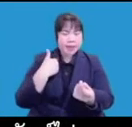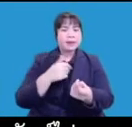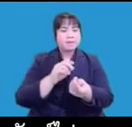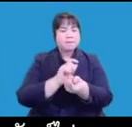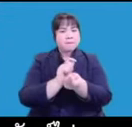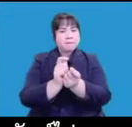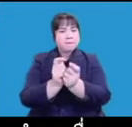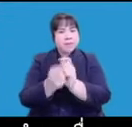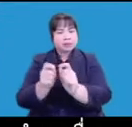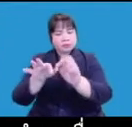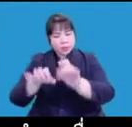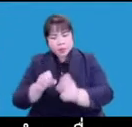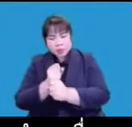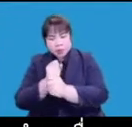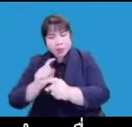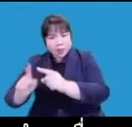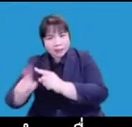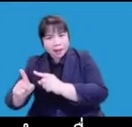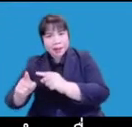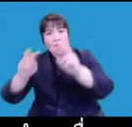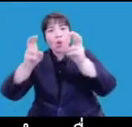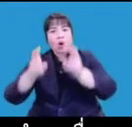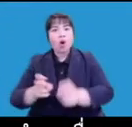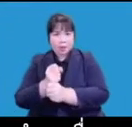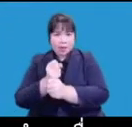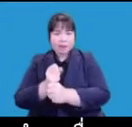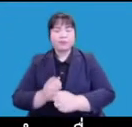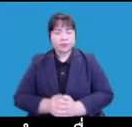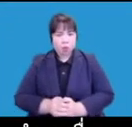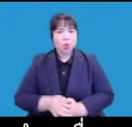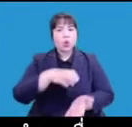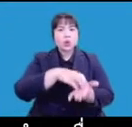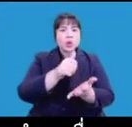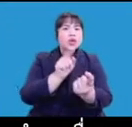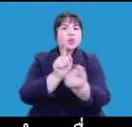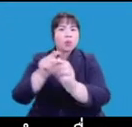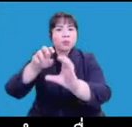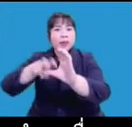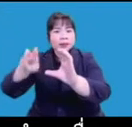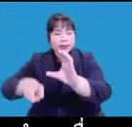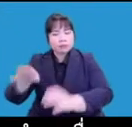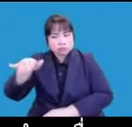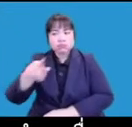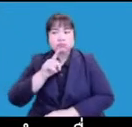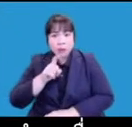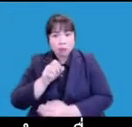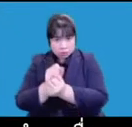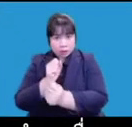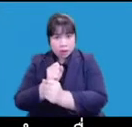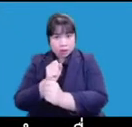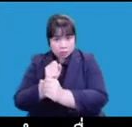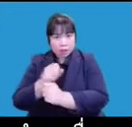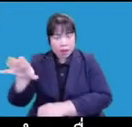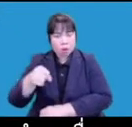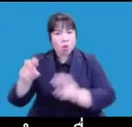ลูชันได้นะครับแล้วก็โชคดีมากนะครับที่เราเจอกับ Nextech นะครับเราเลยชวน Nextech กันมาว่ามาทำไหม pilot project สักตัวหนึ่ง